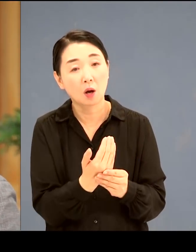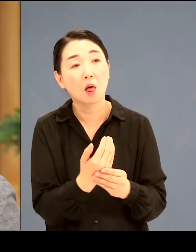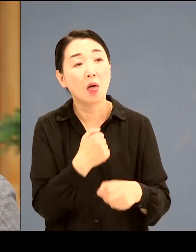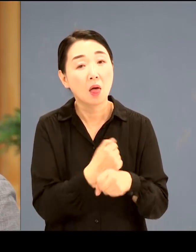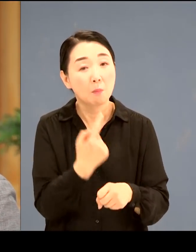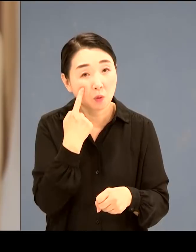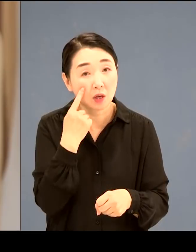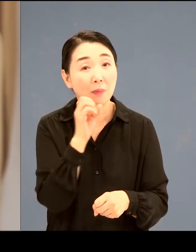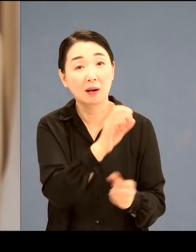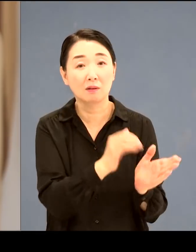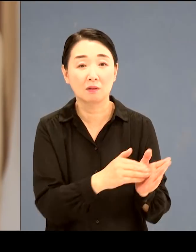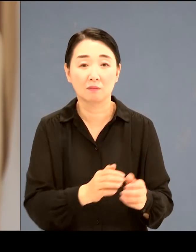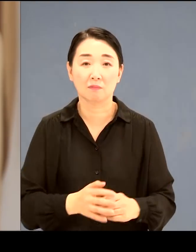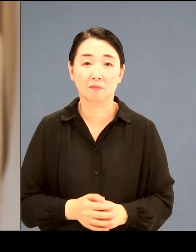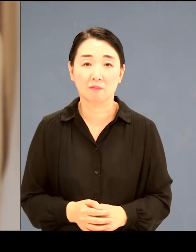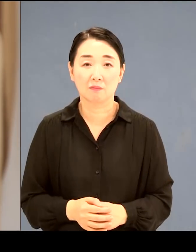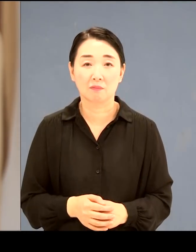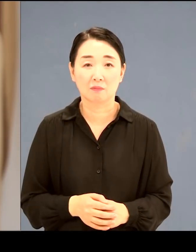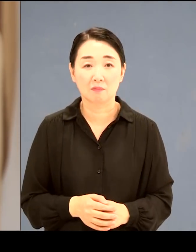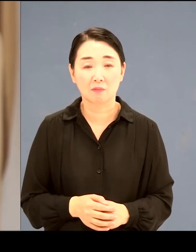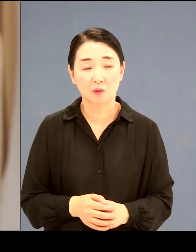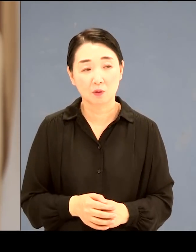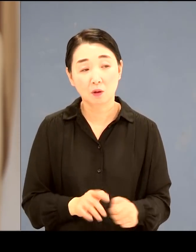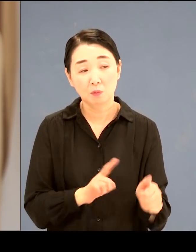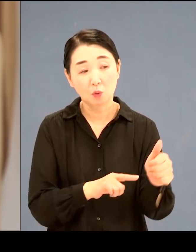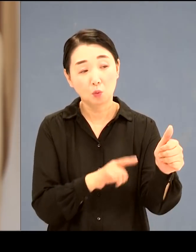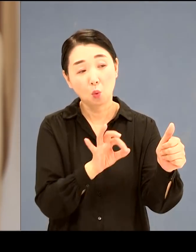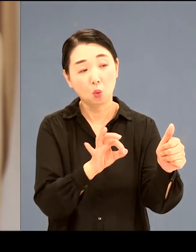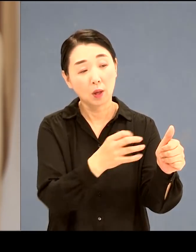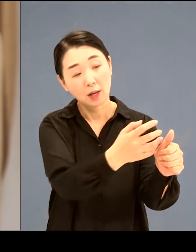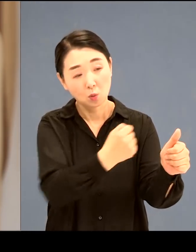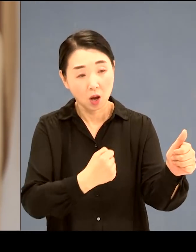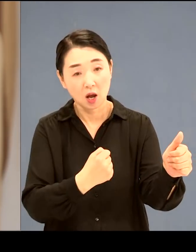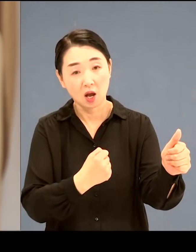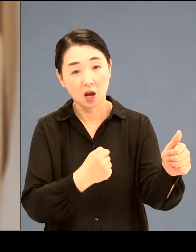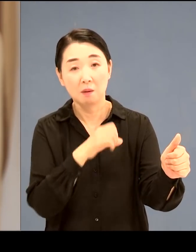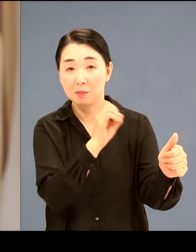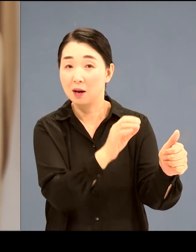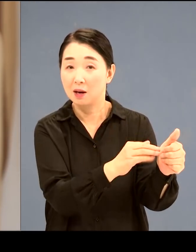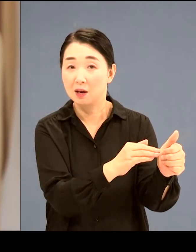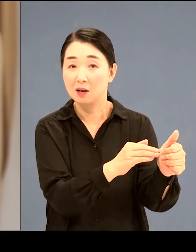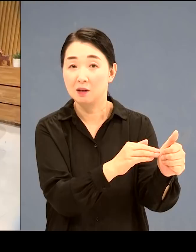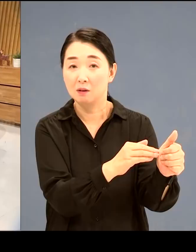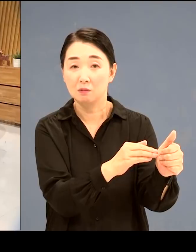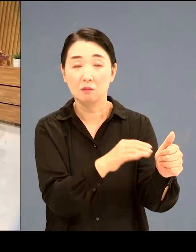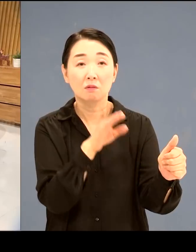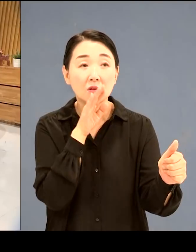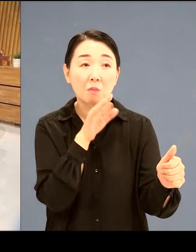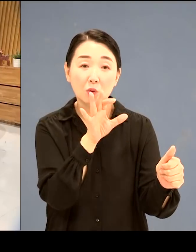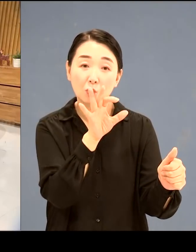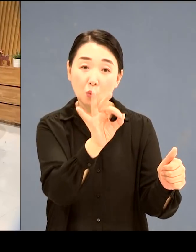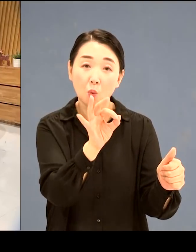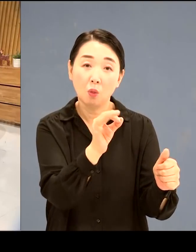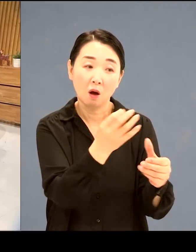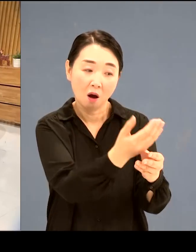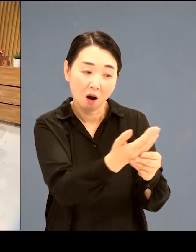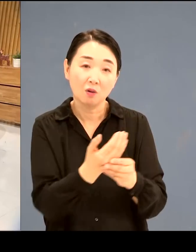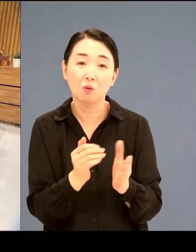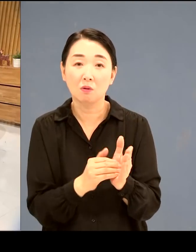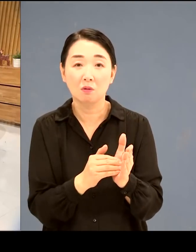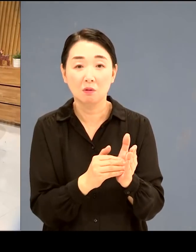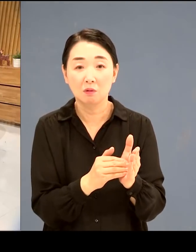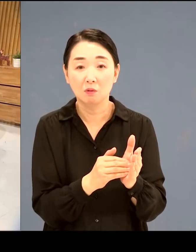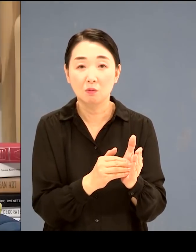저희 남편한테 누군가가? 그러면 당신이 돈을 들고 와라. 돈을 들고 왔어요. 남편분이? 네. 어디서